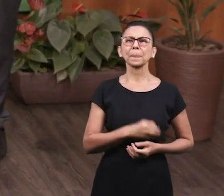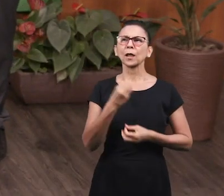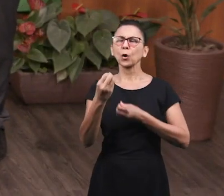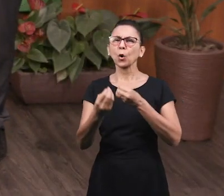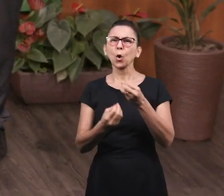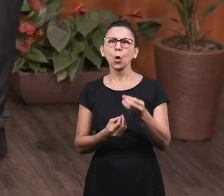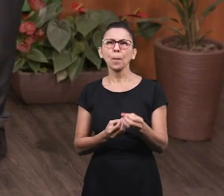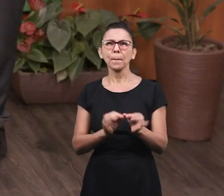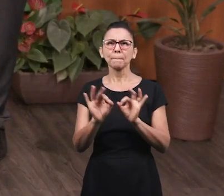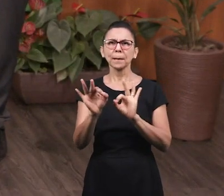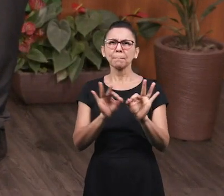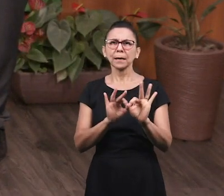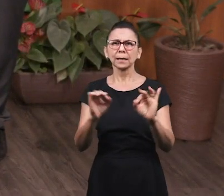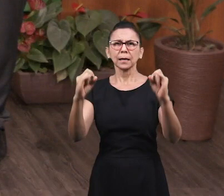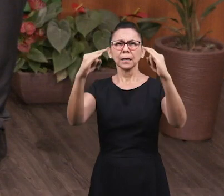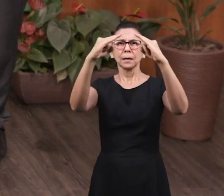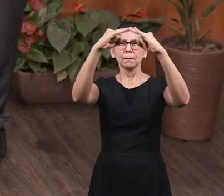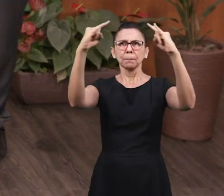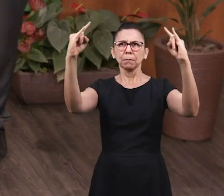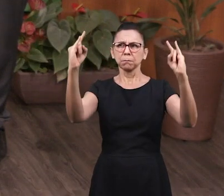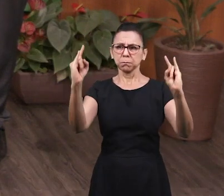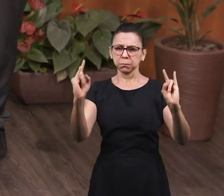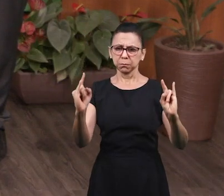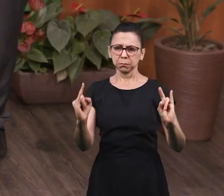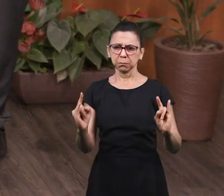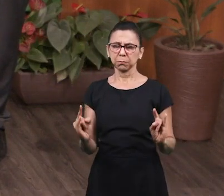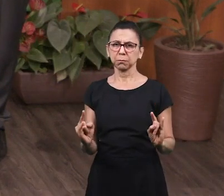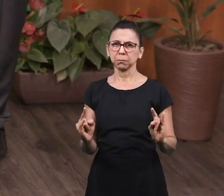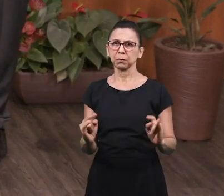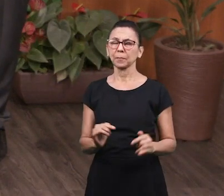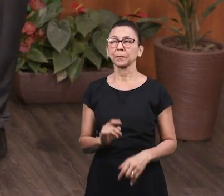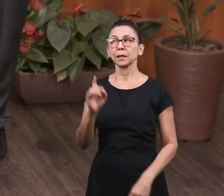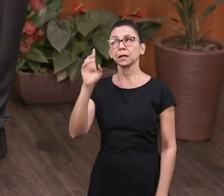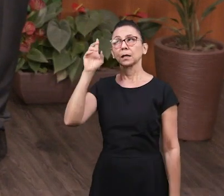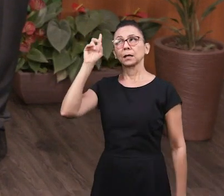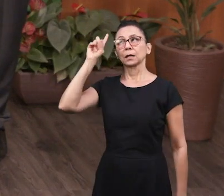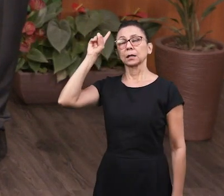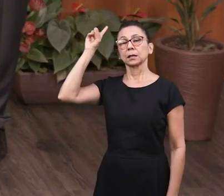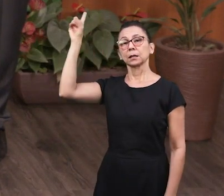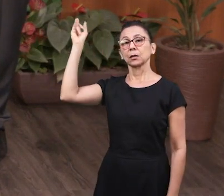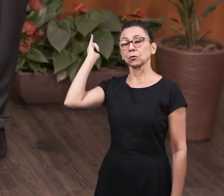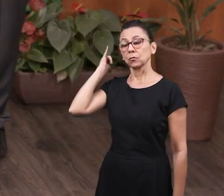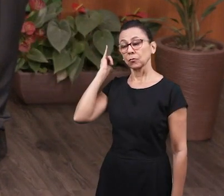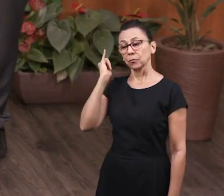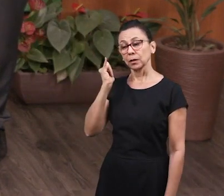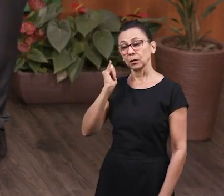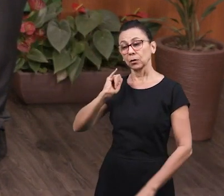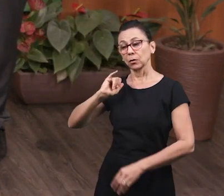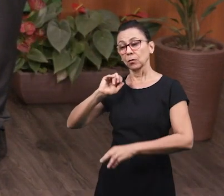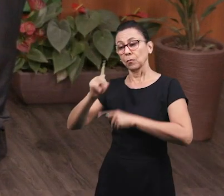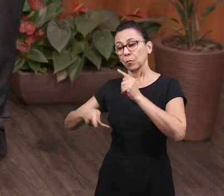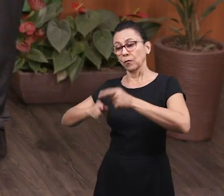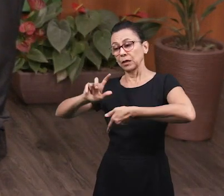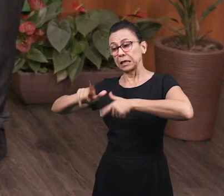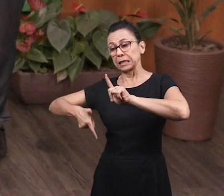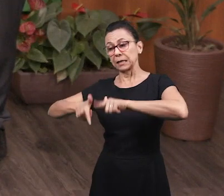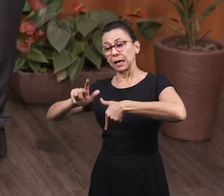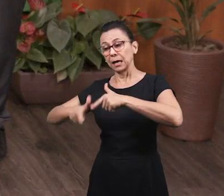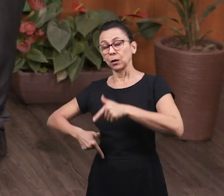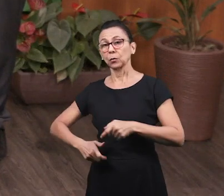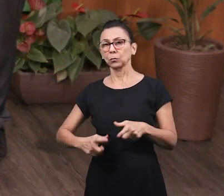Quand le Seigneur a ordonné la construction du tabernacle, il a dirigé Israël par